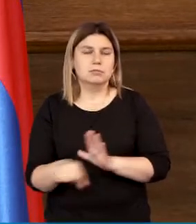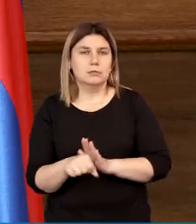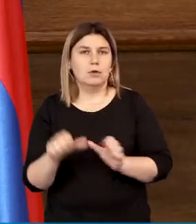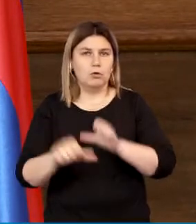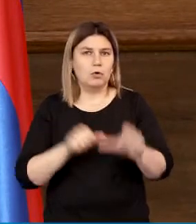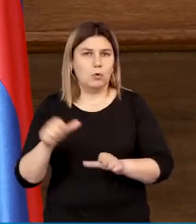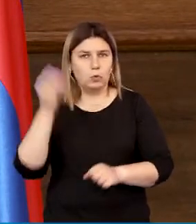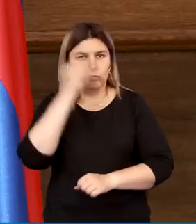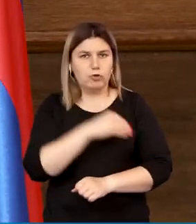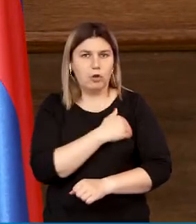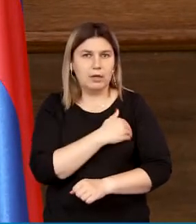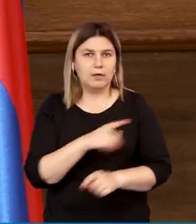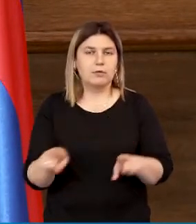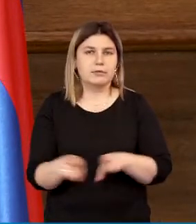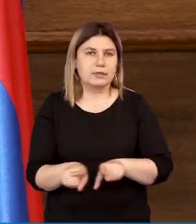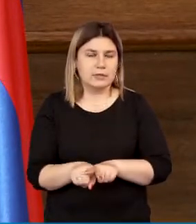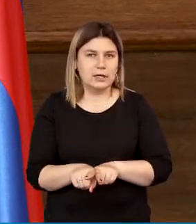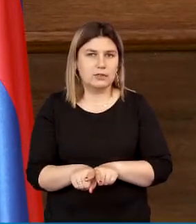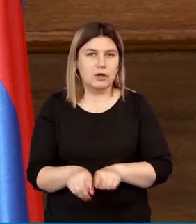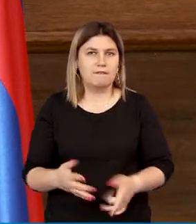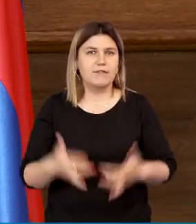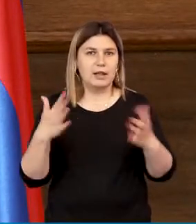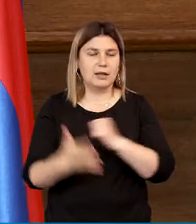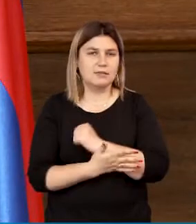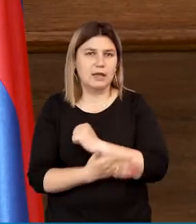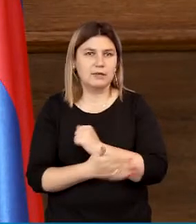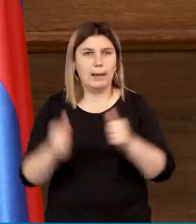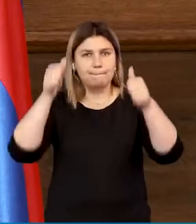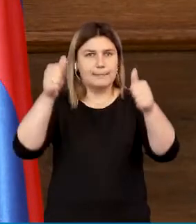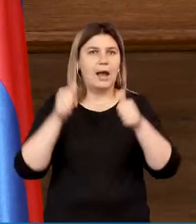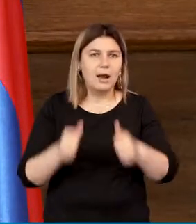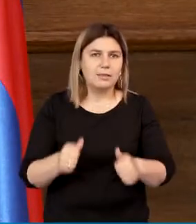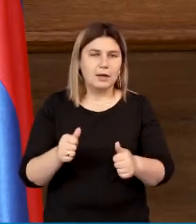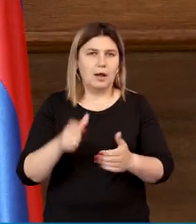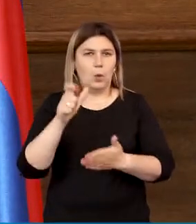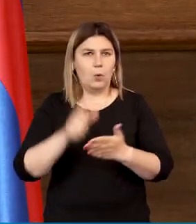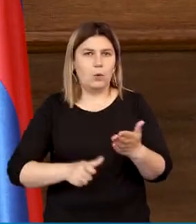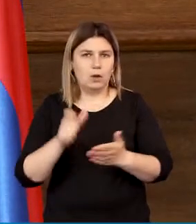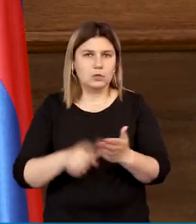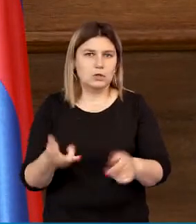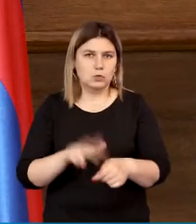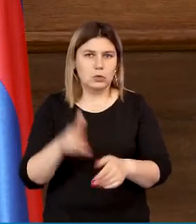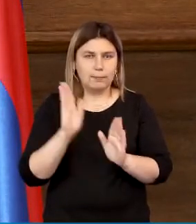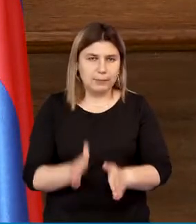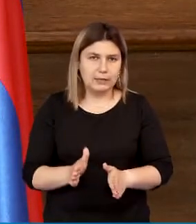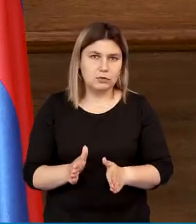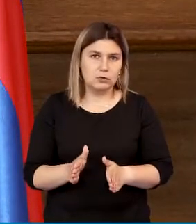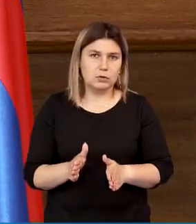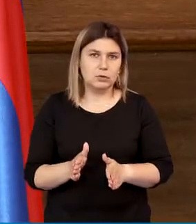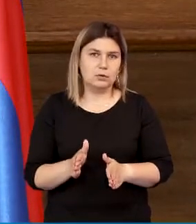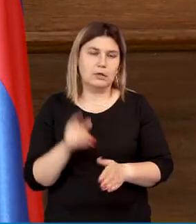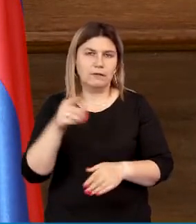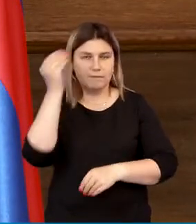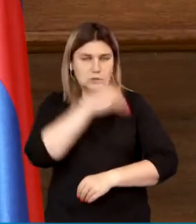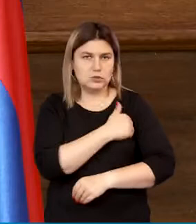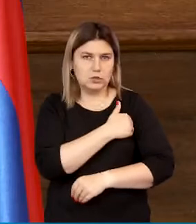roku szkolnego. Też wiele zasad będzie na plakatach i ulotkach, które znajdziecie w